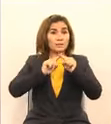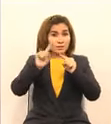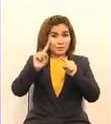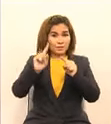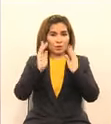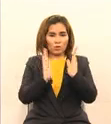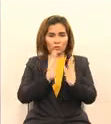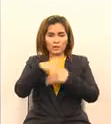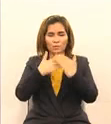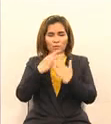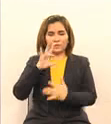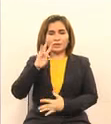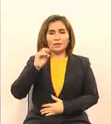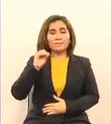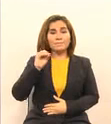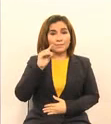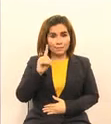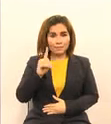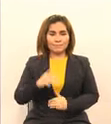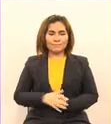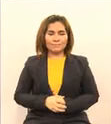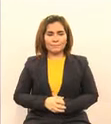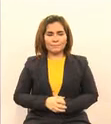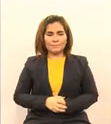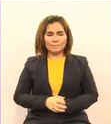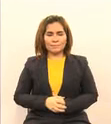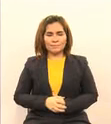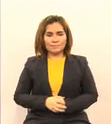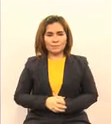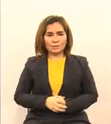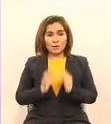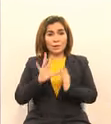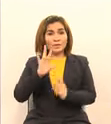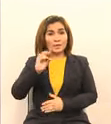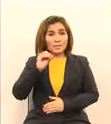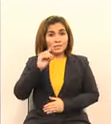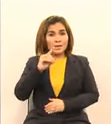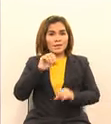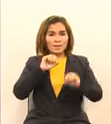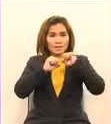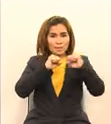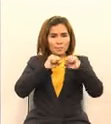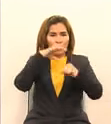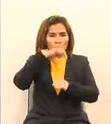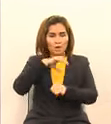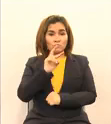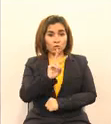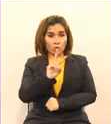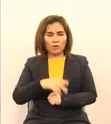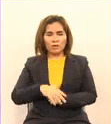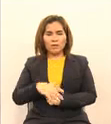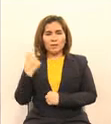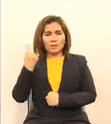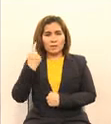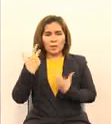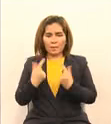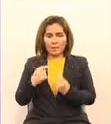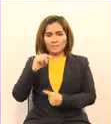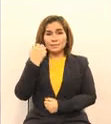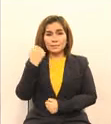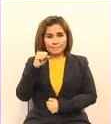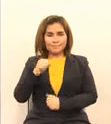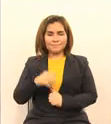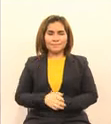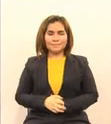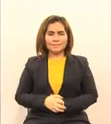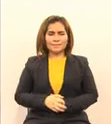น71รายนะครับ71รายนี้แยกเป็นสนามมวย2รายสถานบันเทิง10ราย